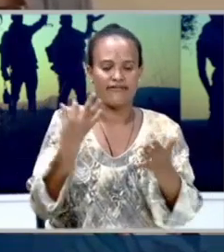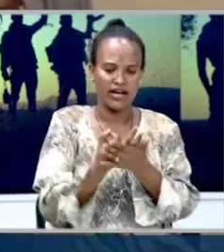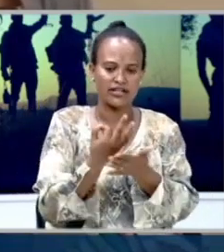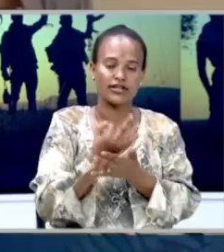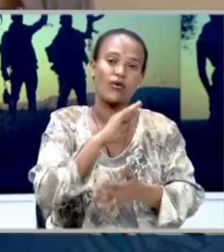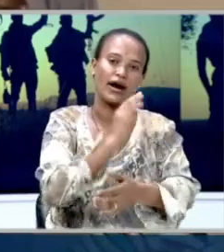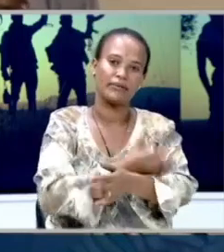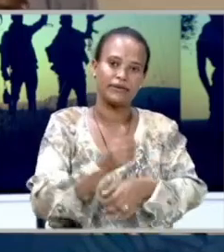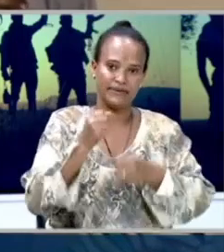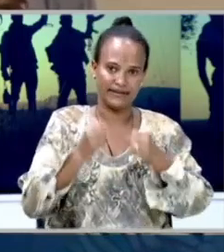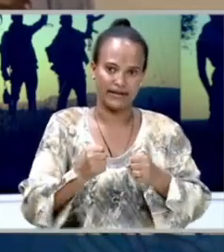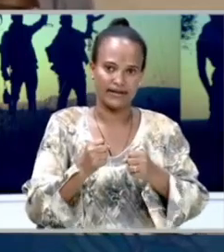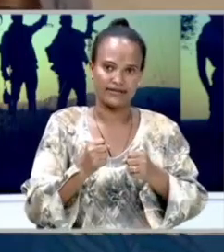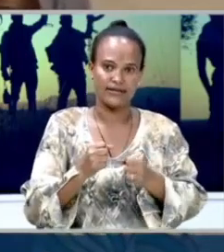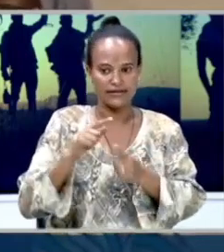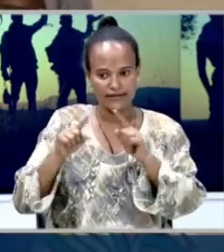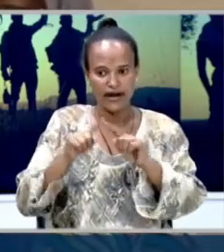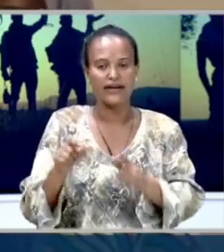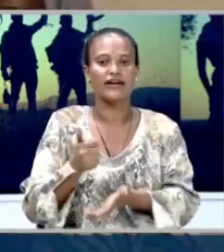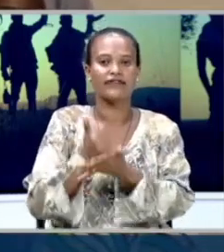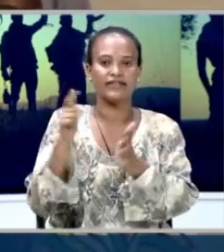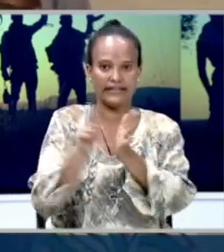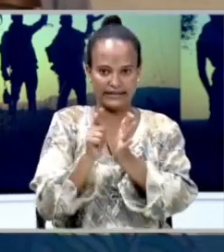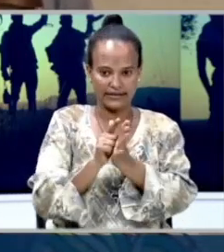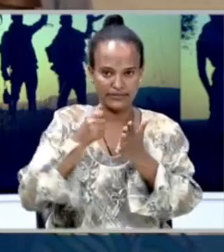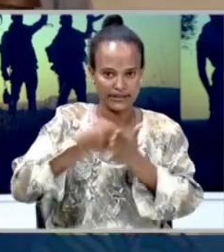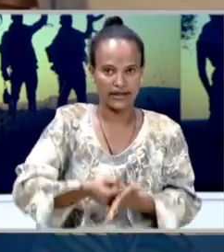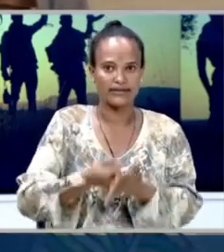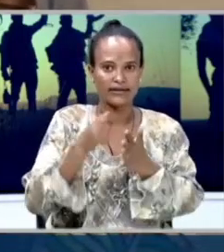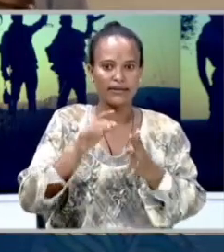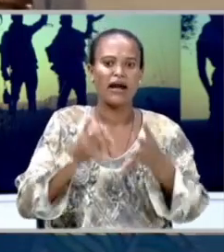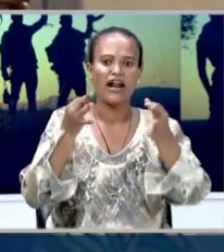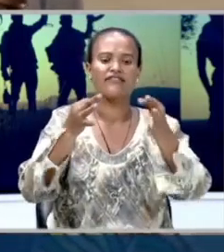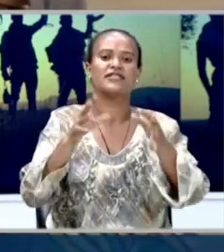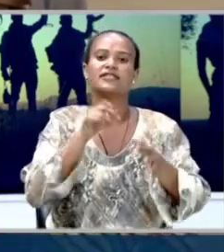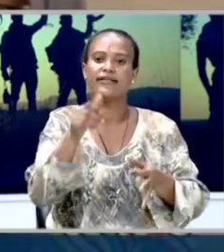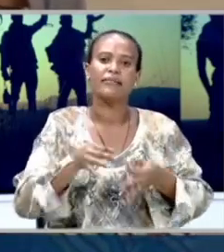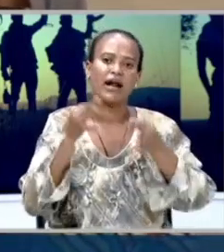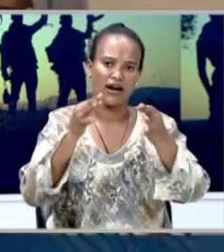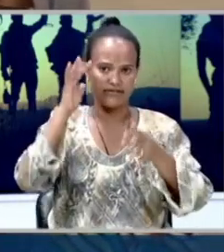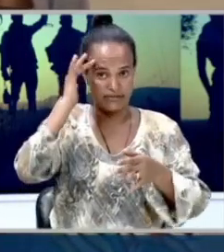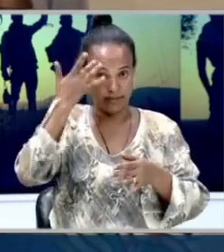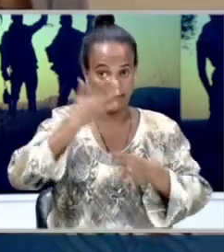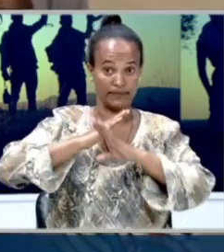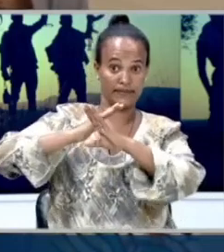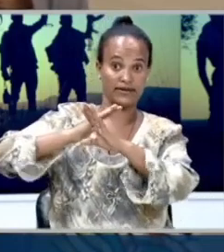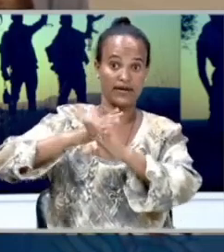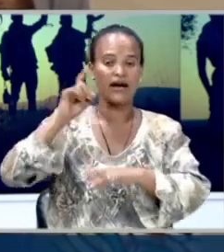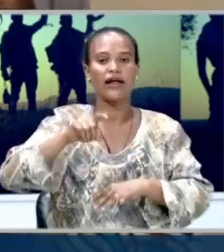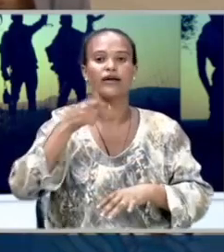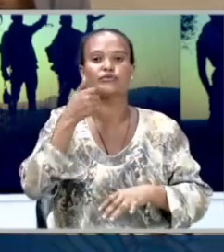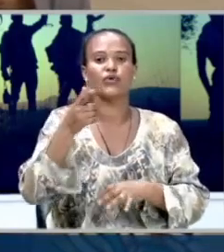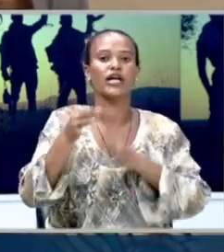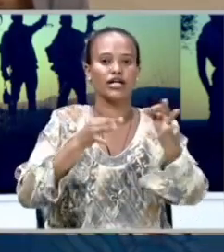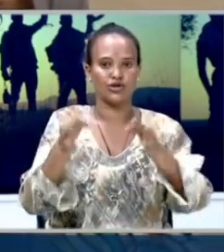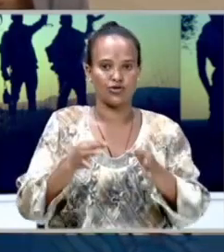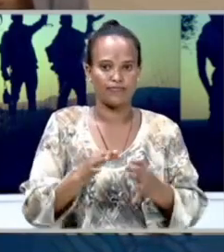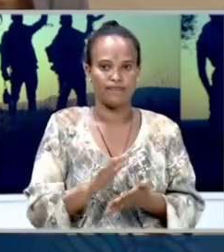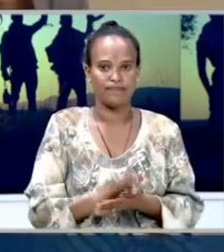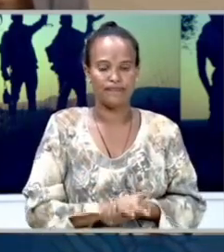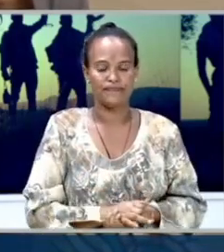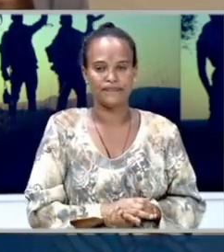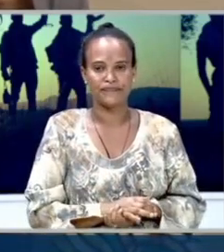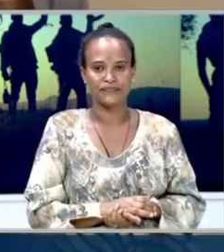عاقم متنغارن استفلاليو دقفت حقتات مصداقن تمحلالفتن زي تمحلالفتن حمامات ممكات أدلايكم زخونة قليتوم To reach